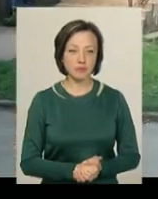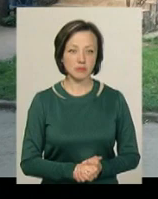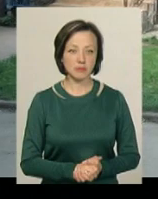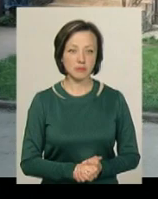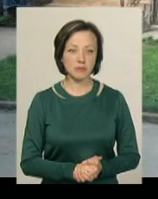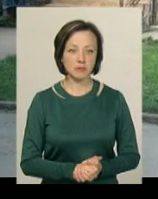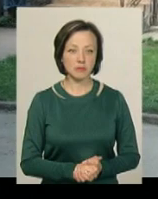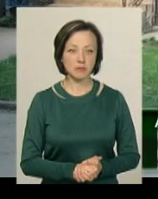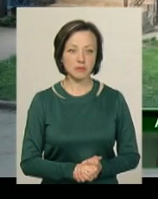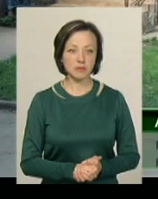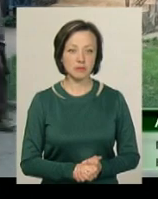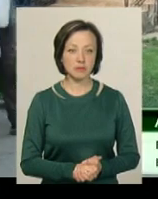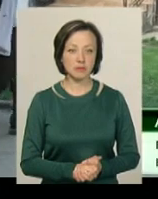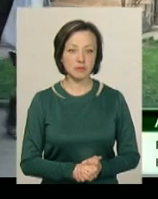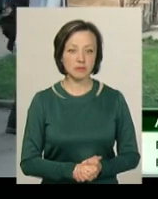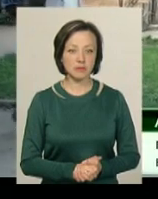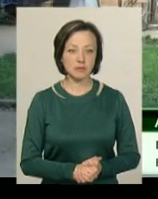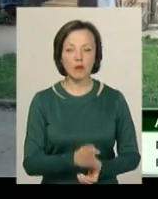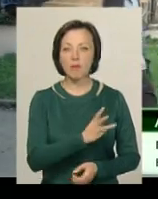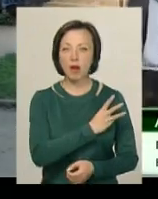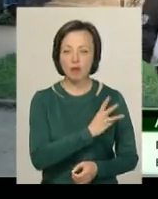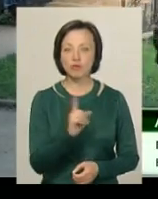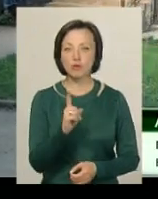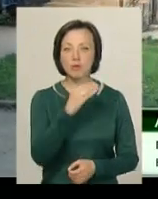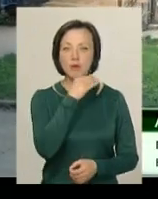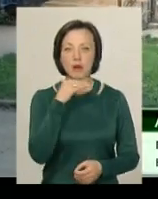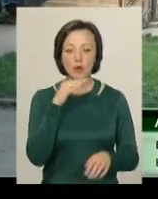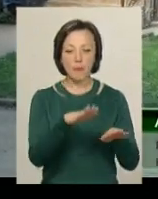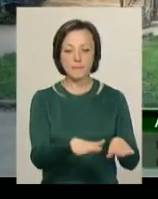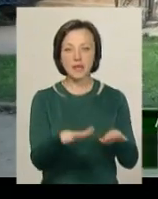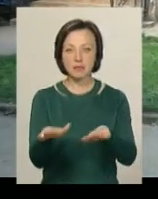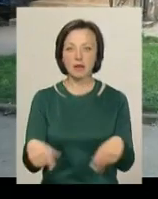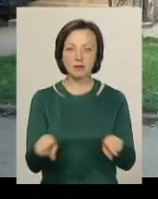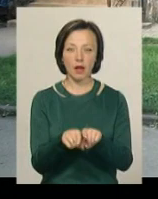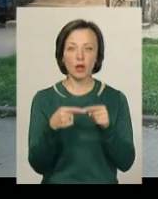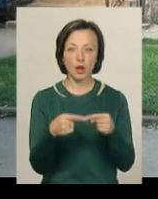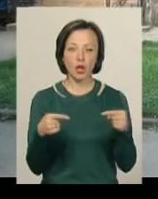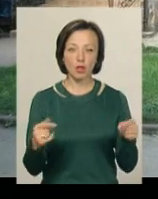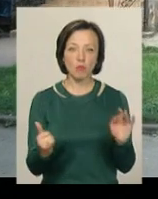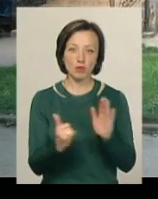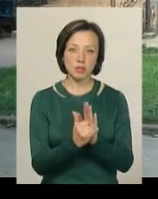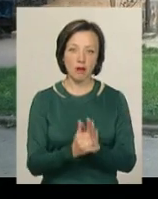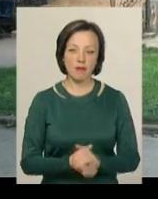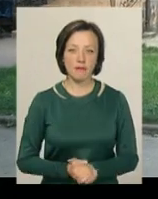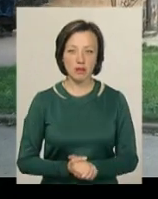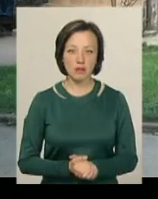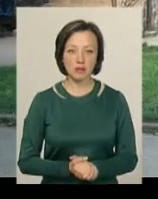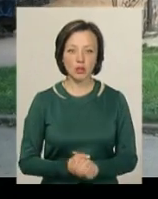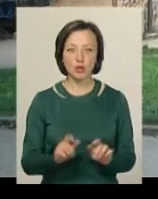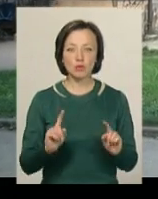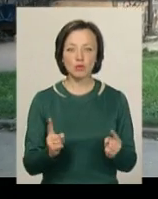Бажано, щоб у багатьох місцях такі речі поставили, тому